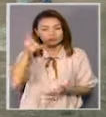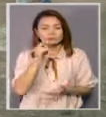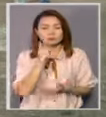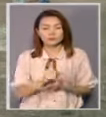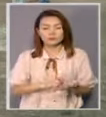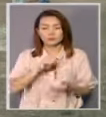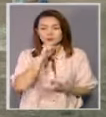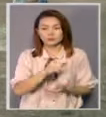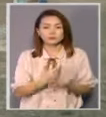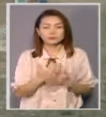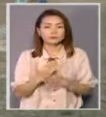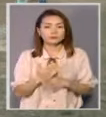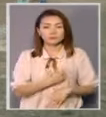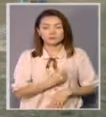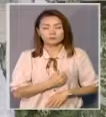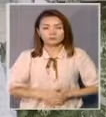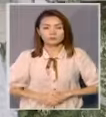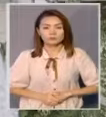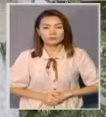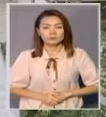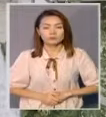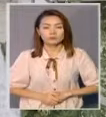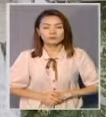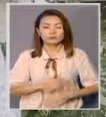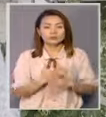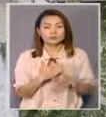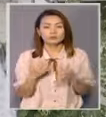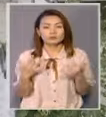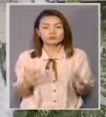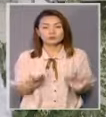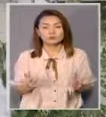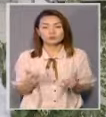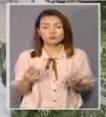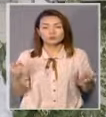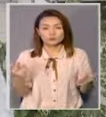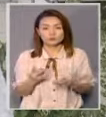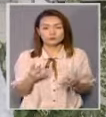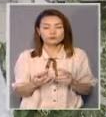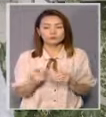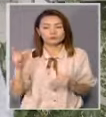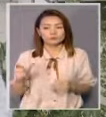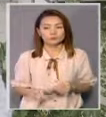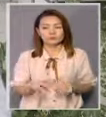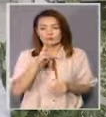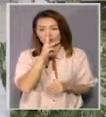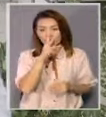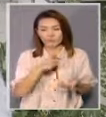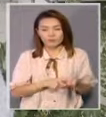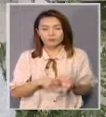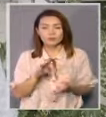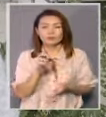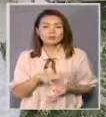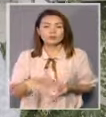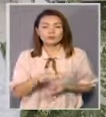өтініш беру арқылы әлеуметтік көмекке ала алады. Әлеуметтік көмекке мұқтаж болған жағдайда оқсының табысы Атырау